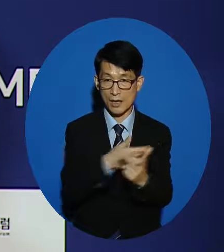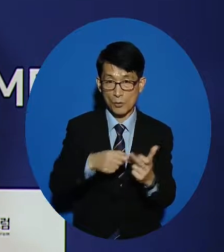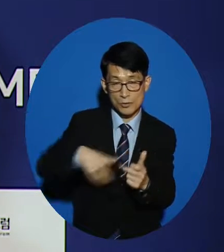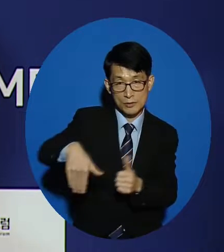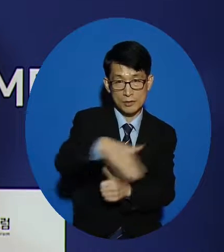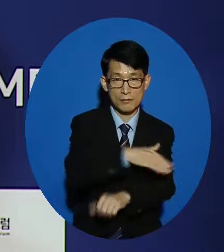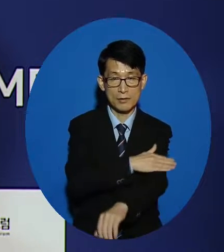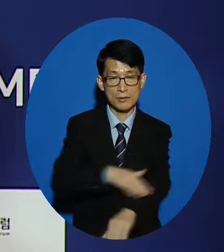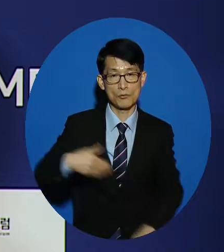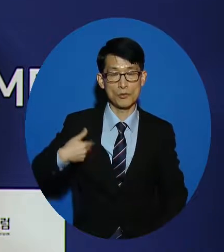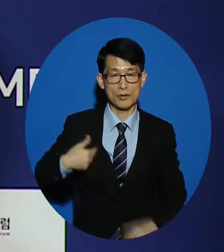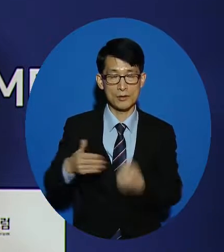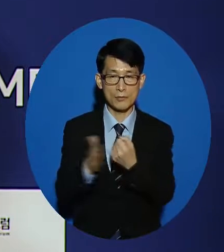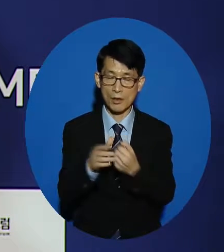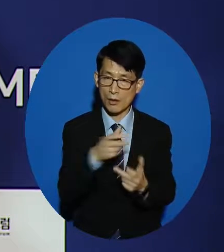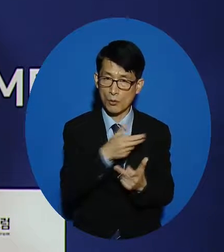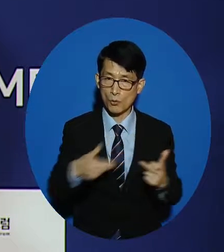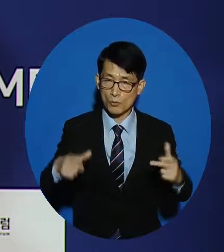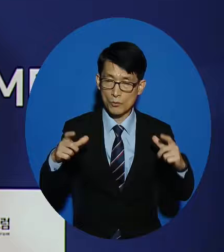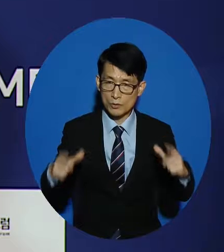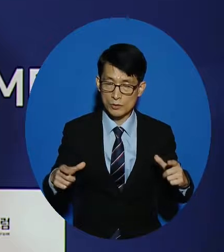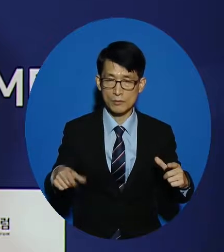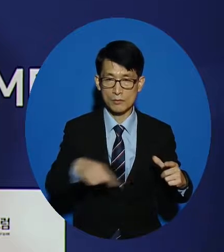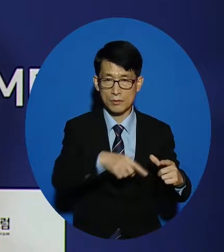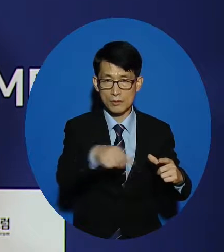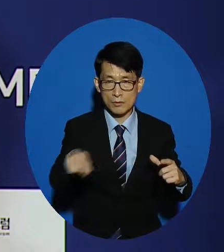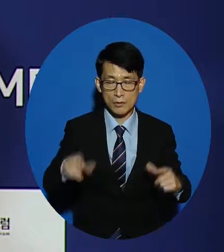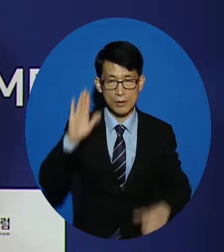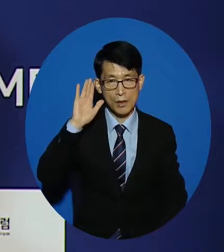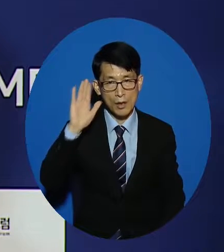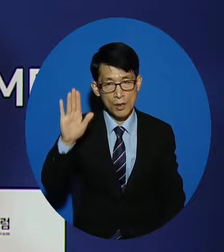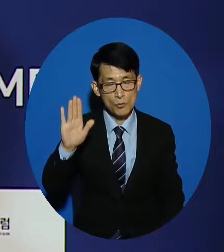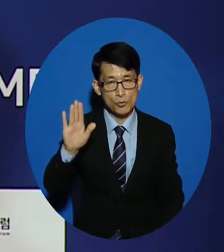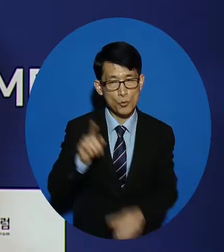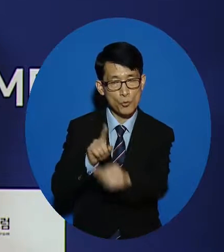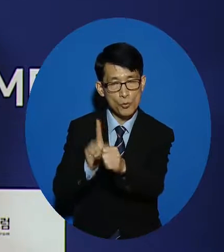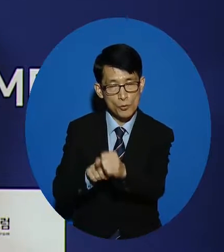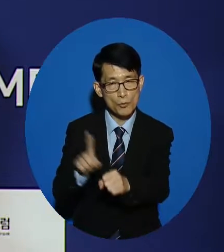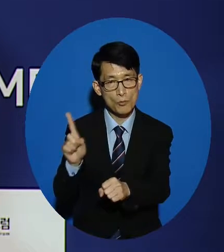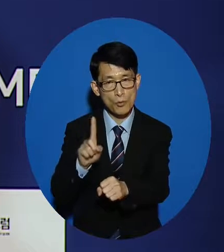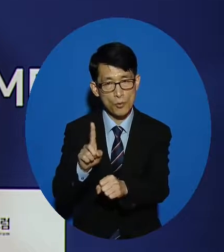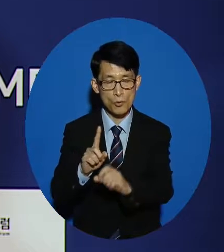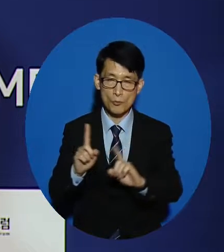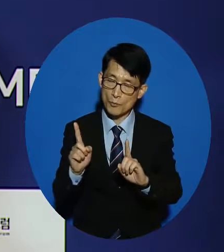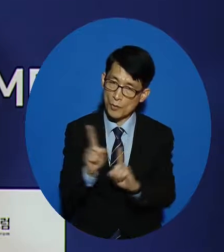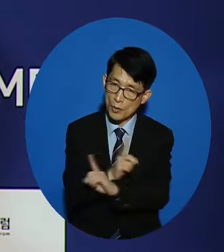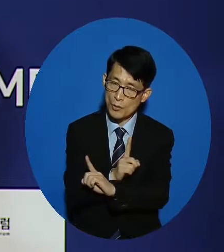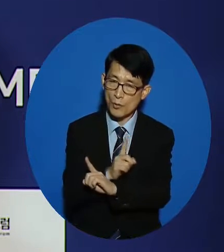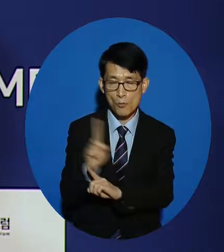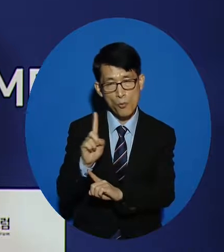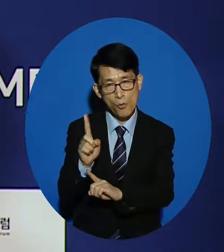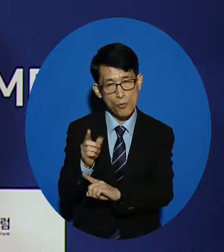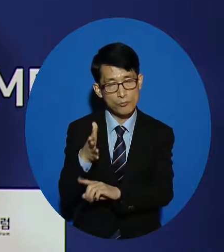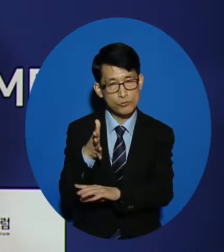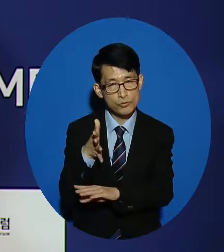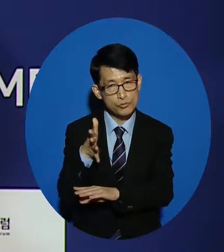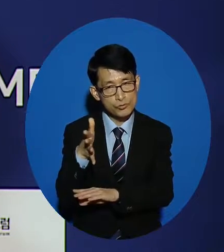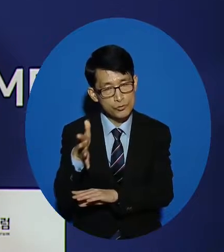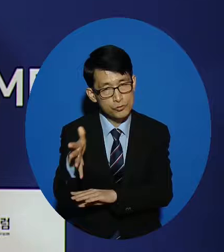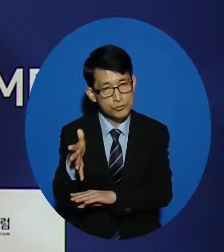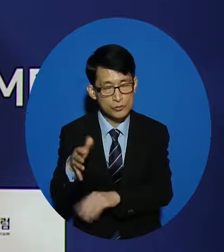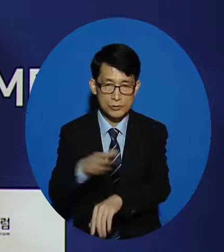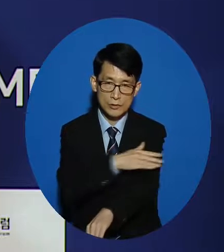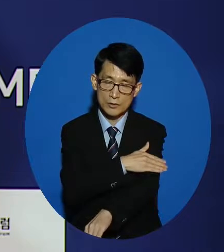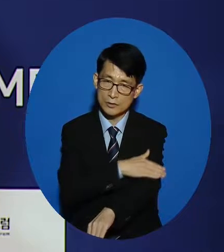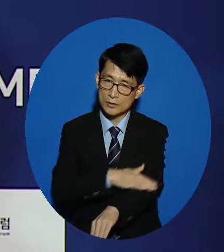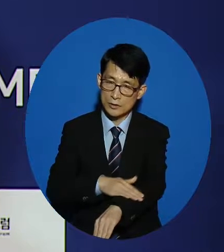몰라서 강원도 지역에 대해서 앞으로 어떤 그 방향으로 그 이 앞으로 그 시대를 끌어가면 좋을지에 대한 얘기는 좀